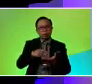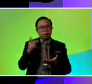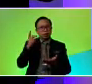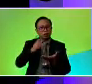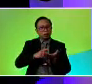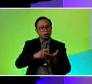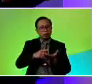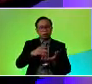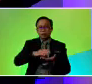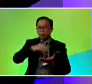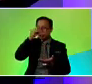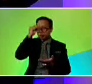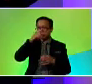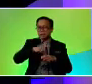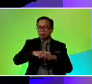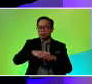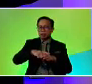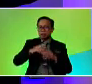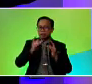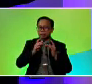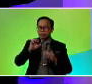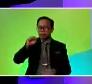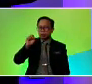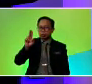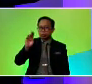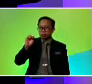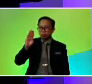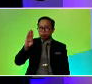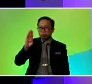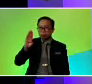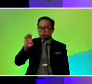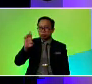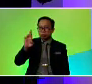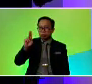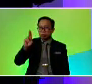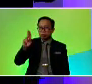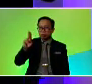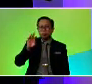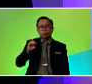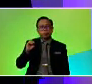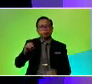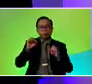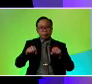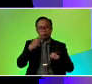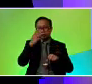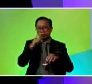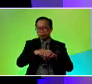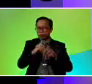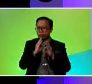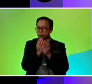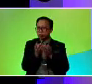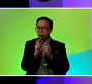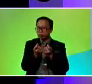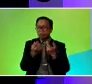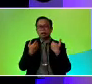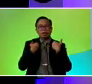apa nih mbak-mbak tambahan di Potter sumbeku Oke dan juga murid-murid juga boleh tengok pada buku teks ini buku teks